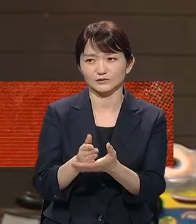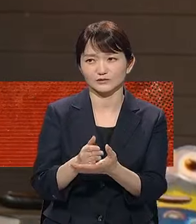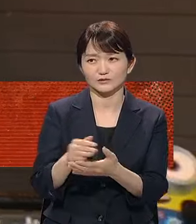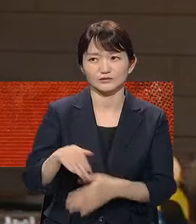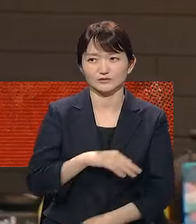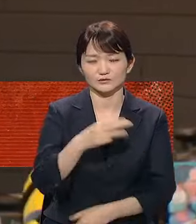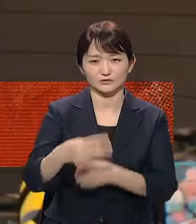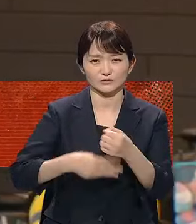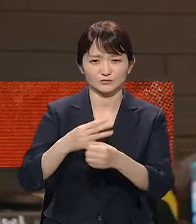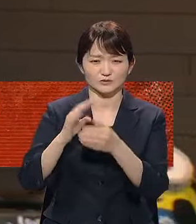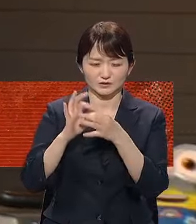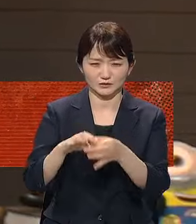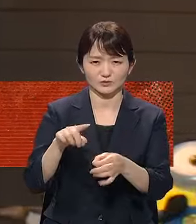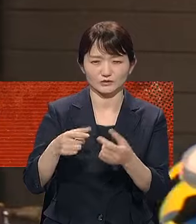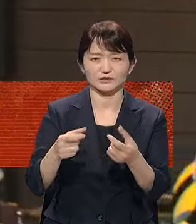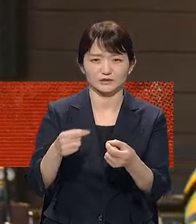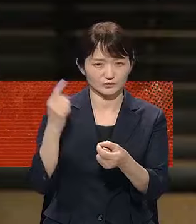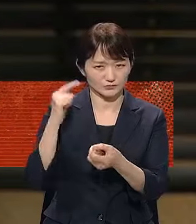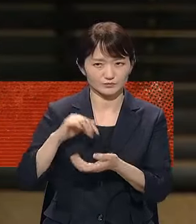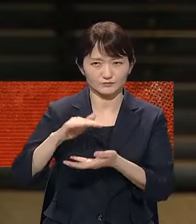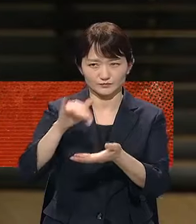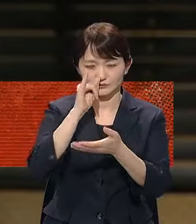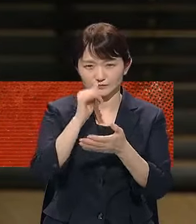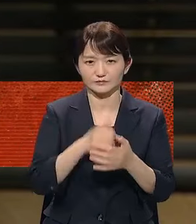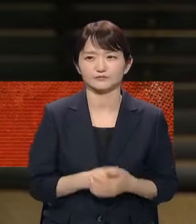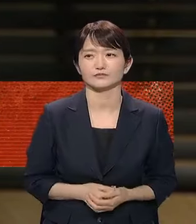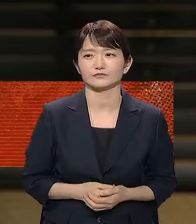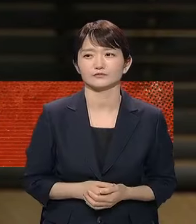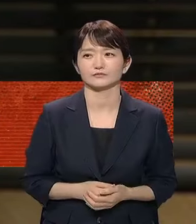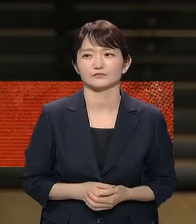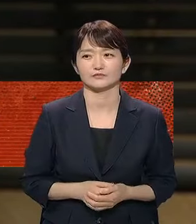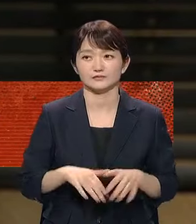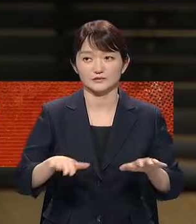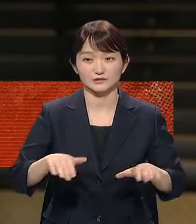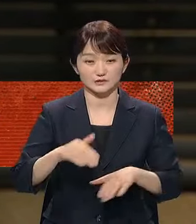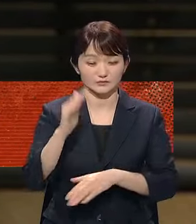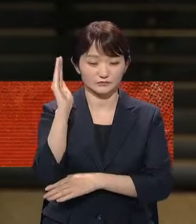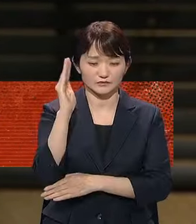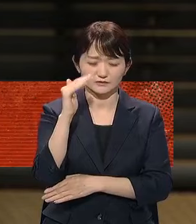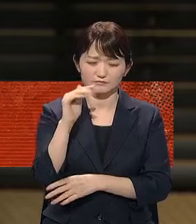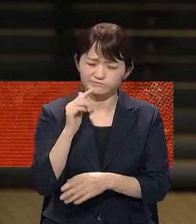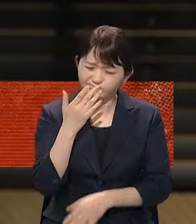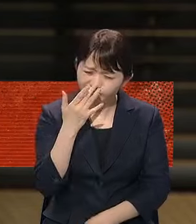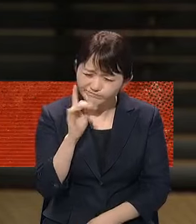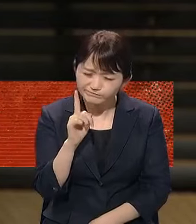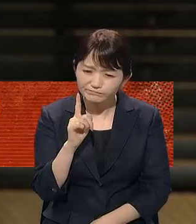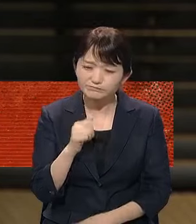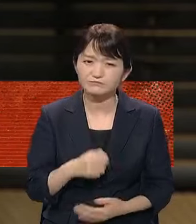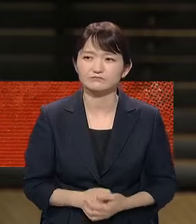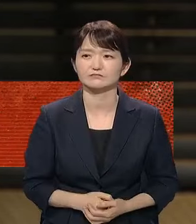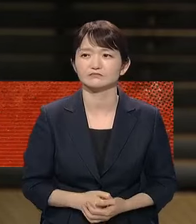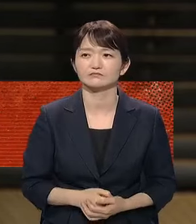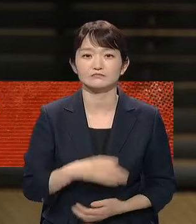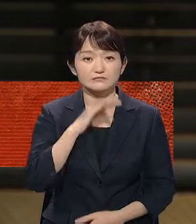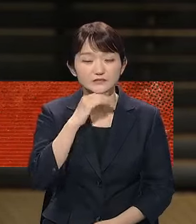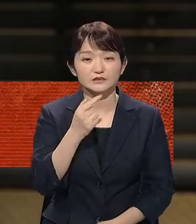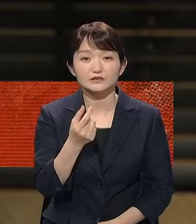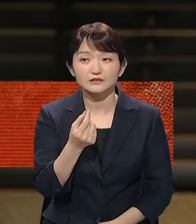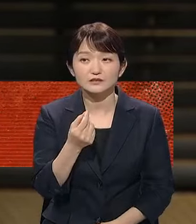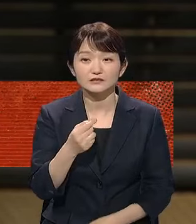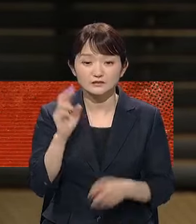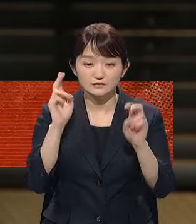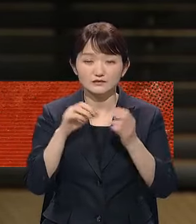자 양님 일단 저는 지금 저이 사연이 잘 이해가 안 가요이 사연을 보내신 분이 본인도 지금 동감 내이면